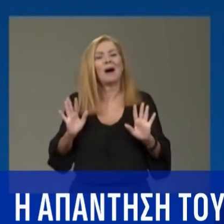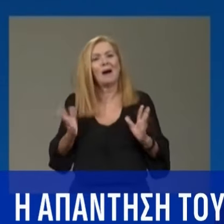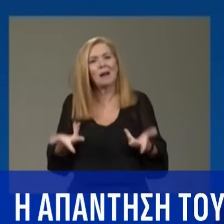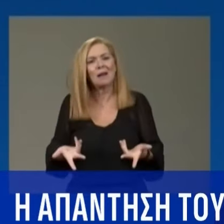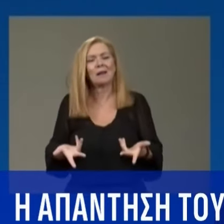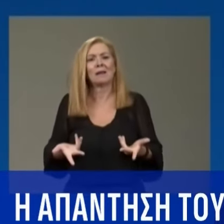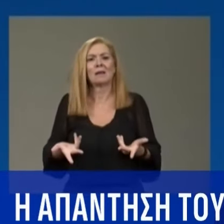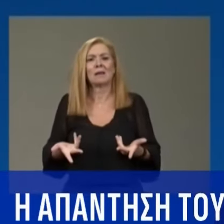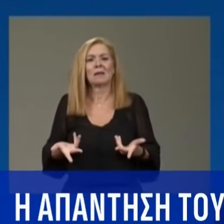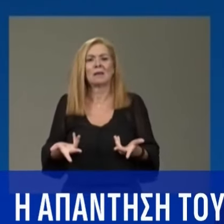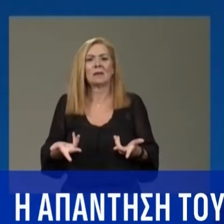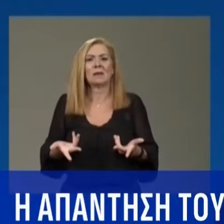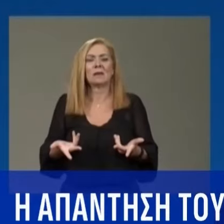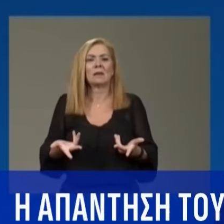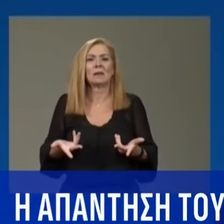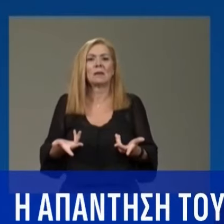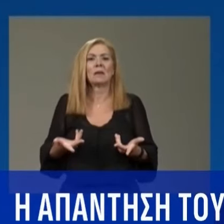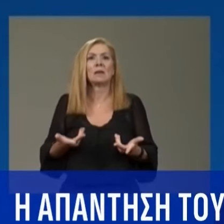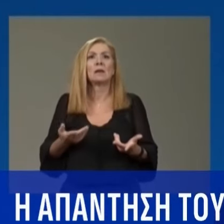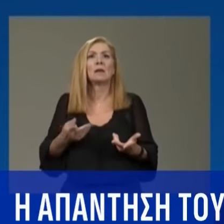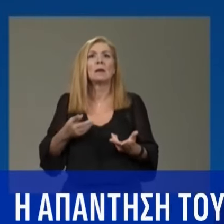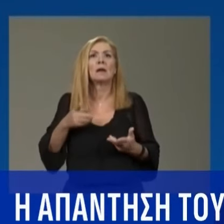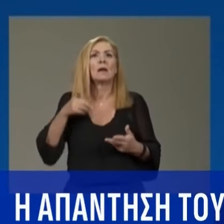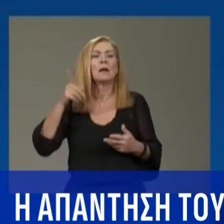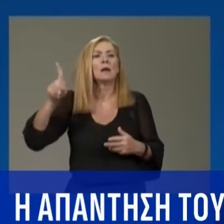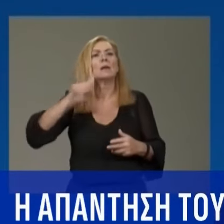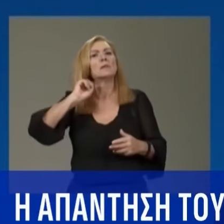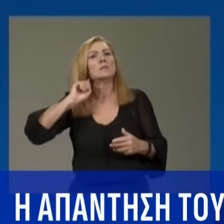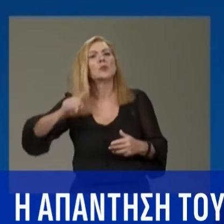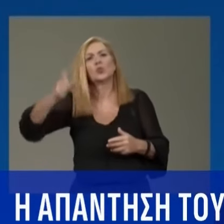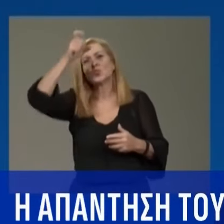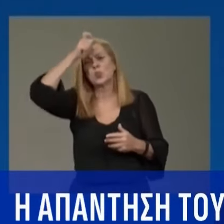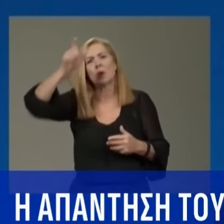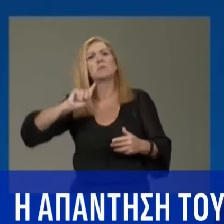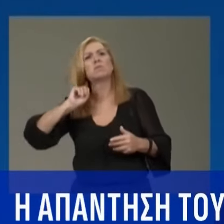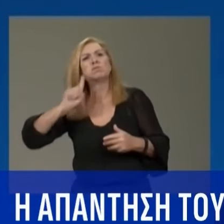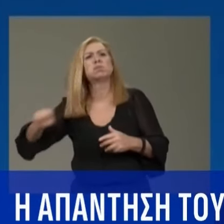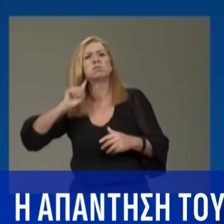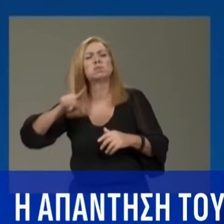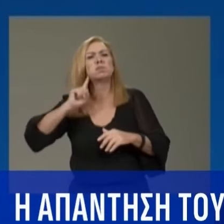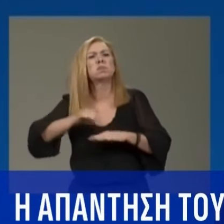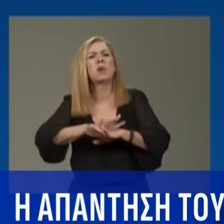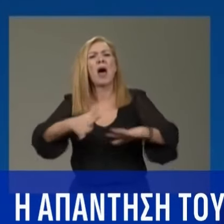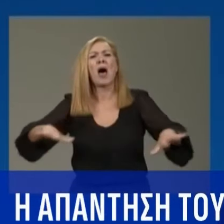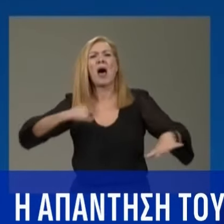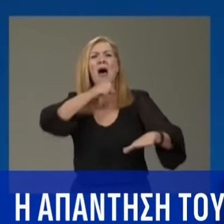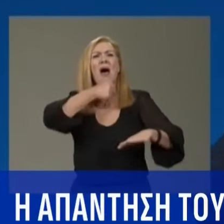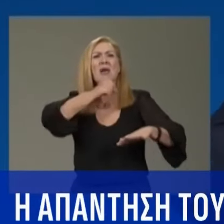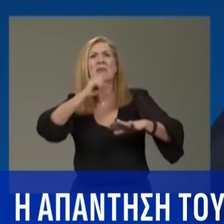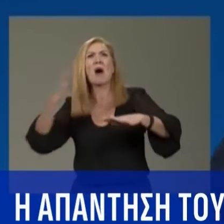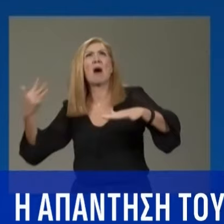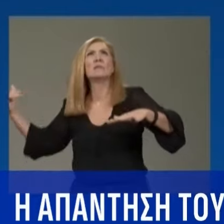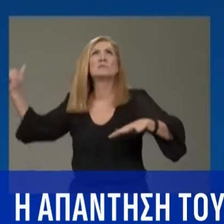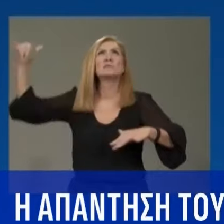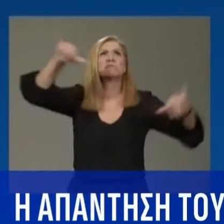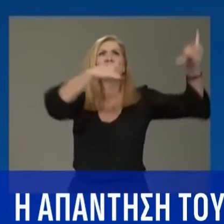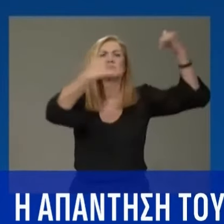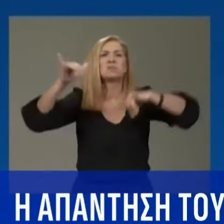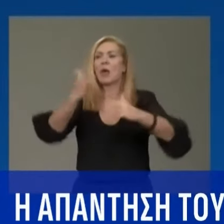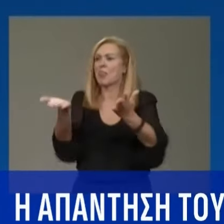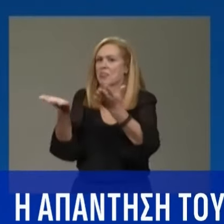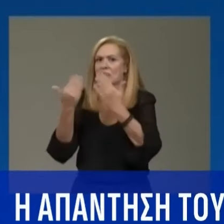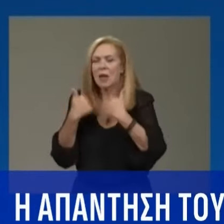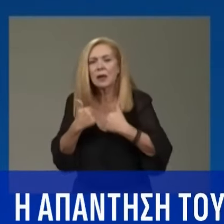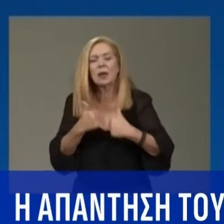έχουμε παραβιάσεις και παραβάσεις στον εναέριο χώρο του Αιγαίου, την καλύτερη